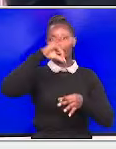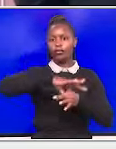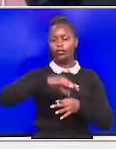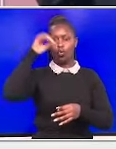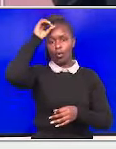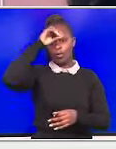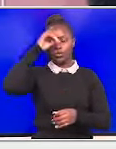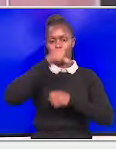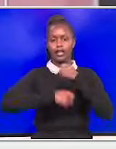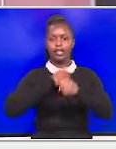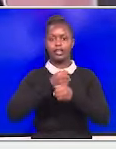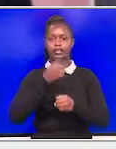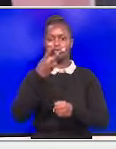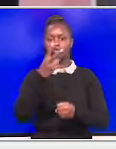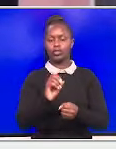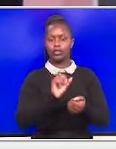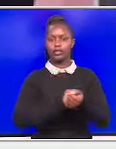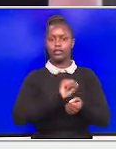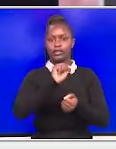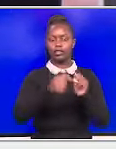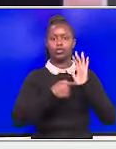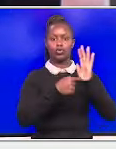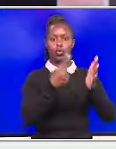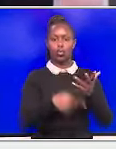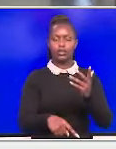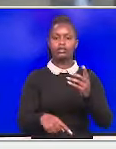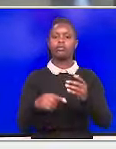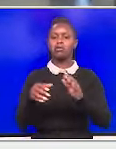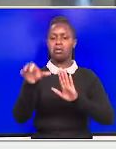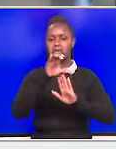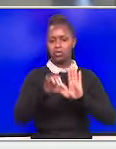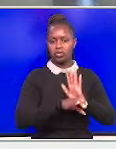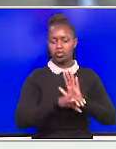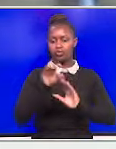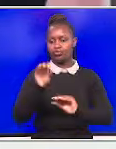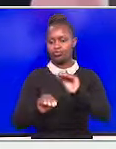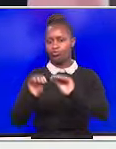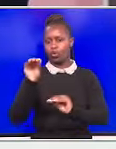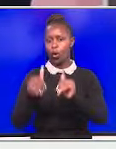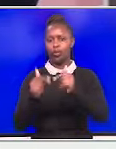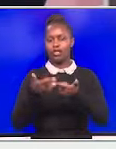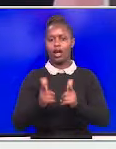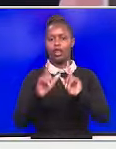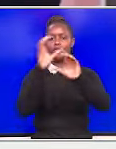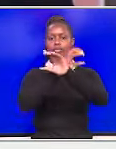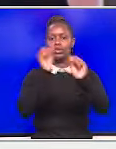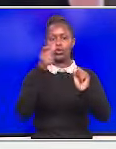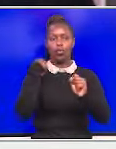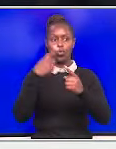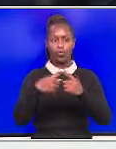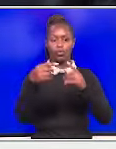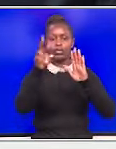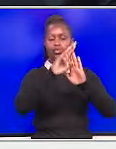mwaka 2015 iliidhinisha marekebisho ya katiba ambayo yangemruhusu rais aliye madarakani